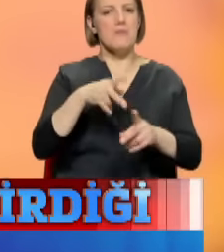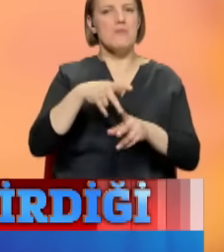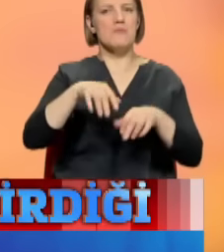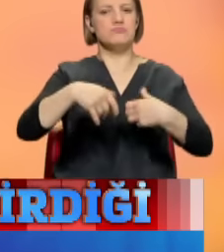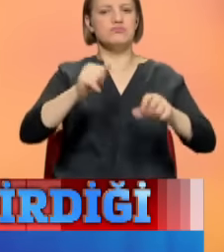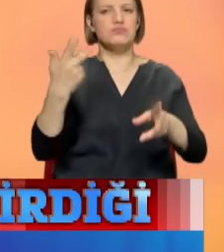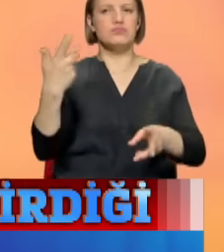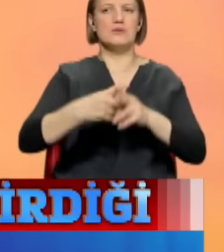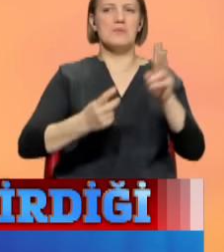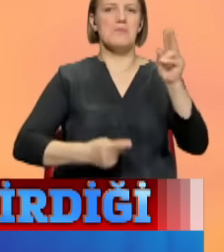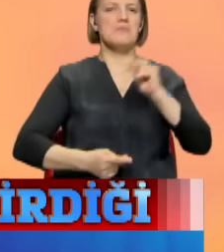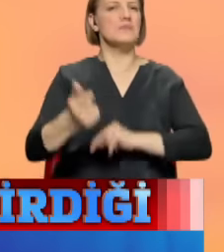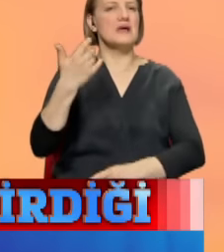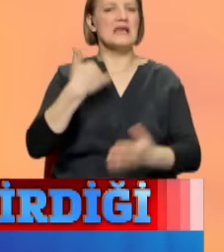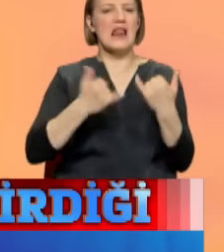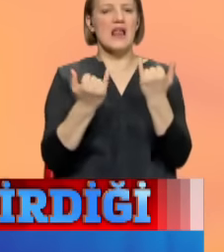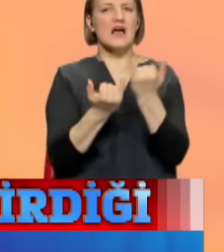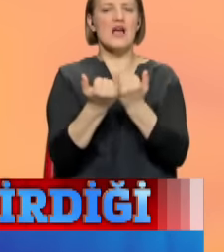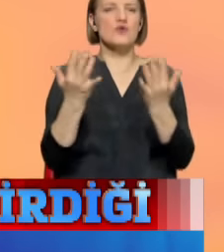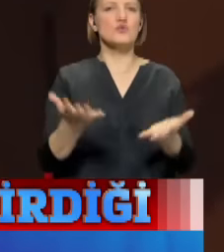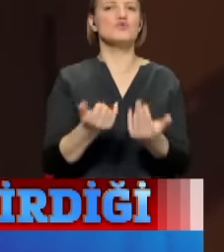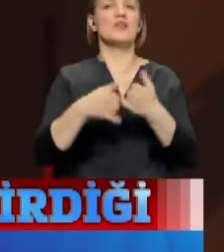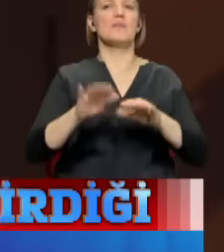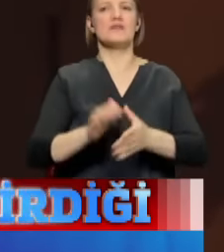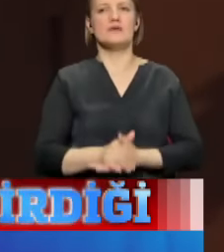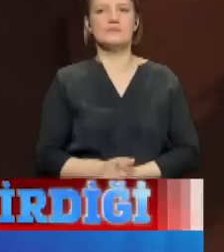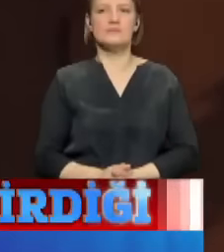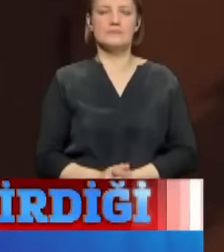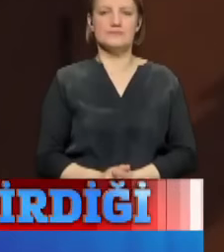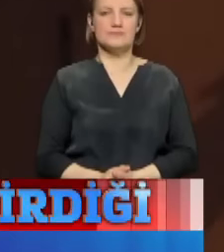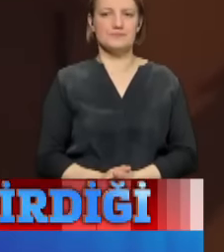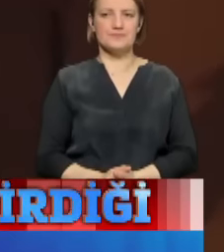motosiklette kaçtılar. Yaralanan kardeş kurtarılamadı.